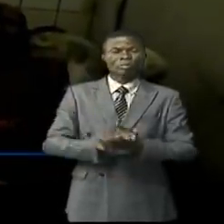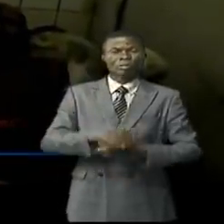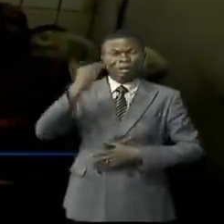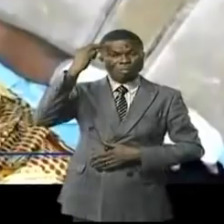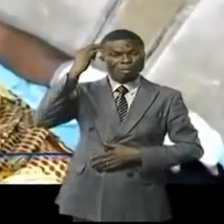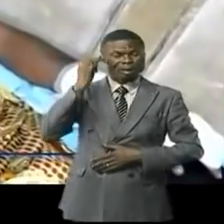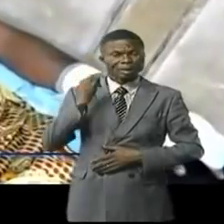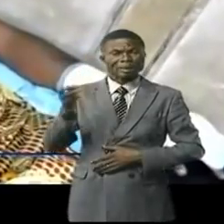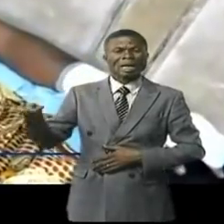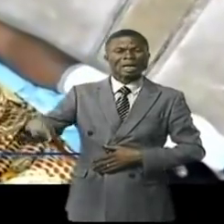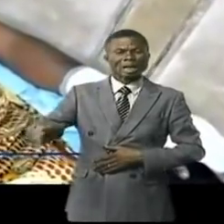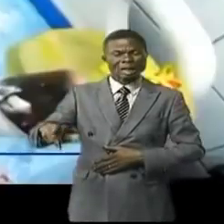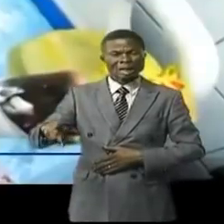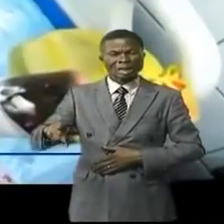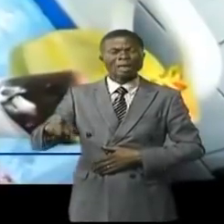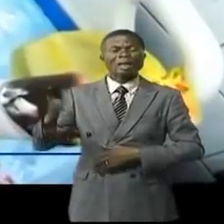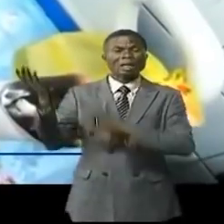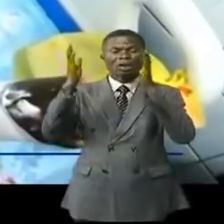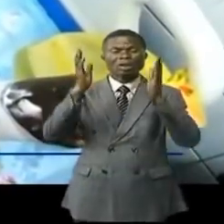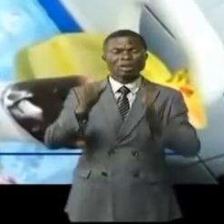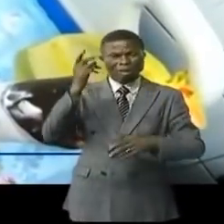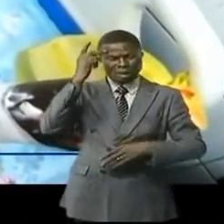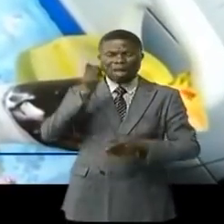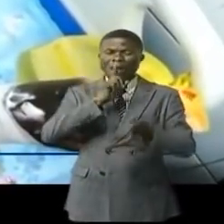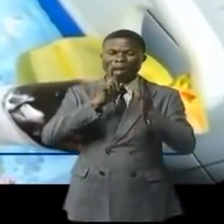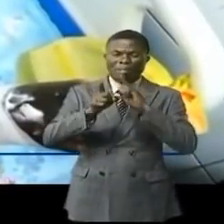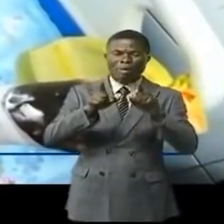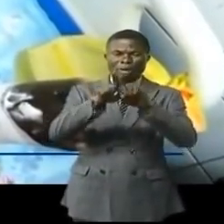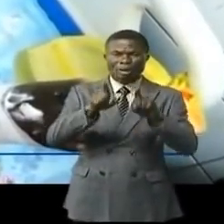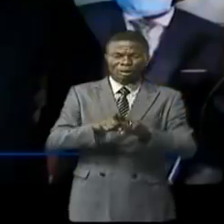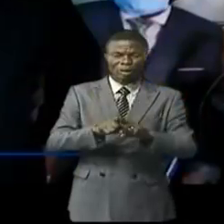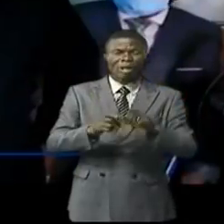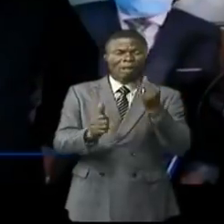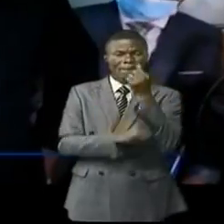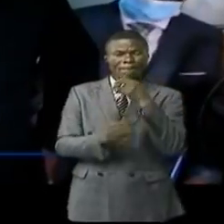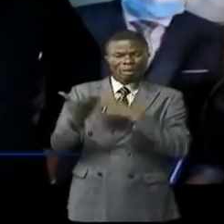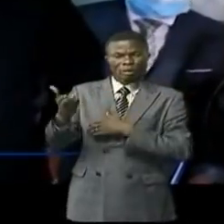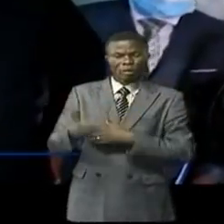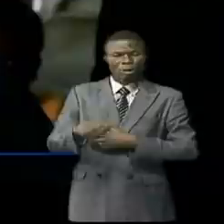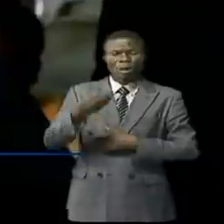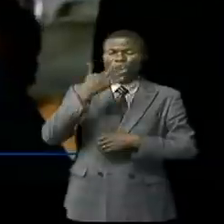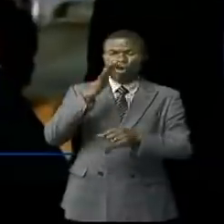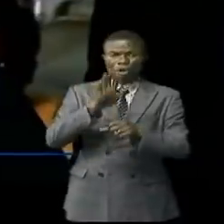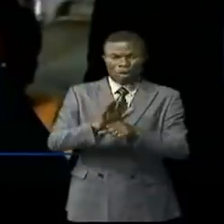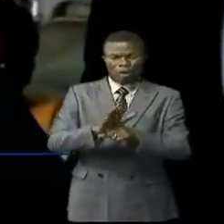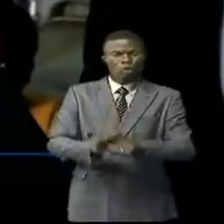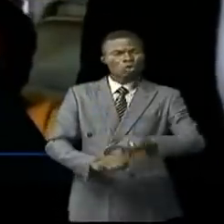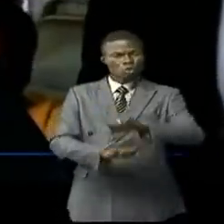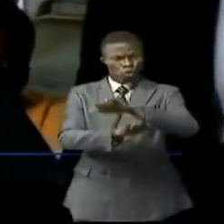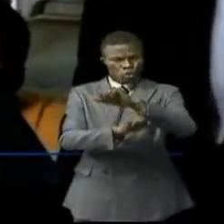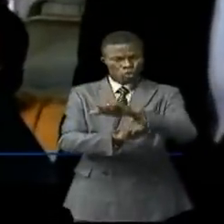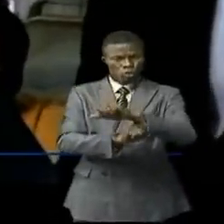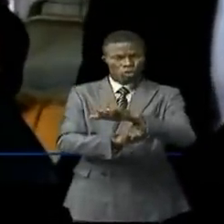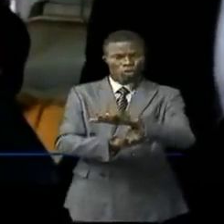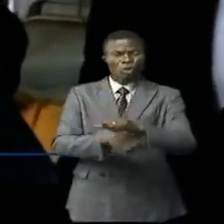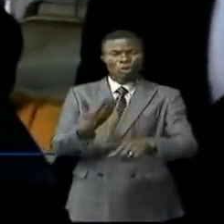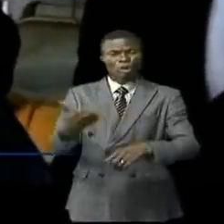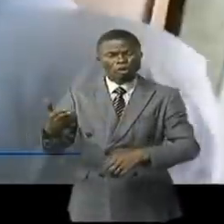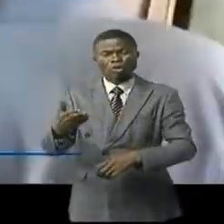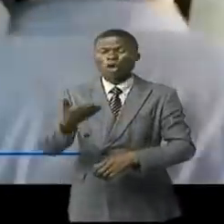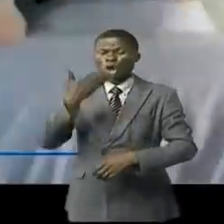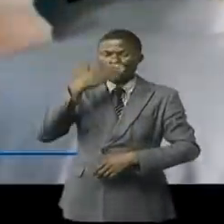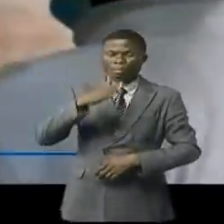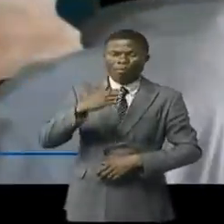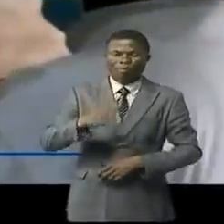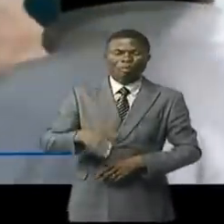des Transports de Kinshasa a échangé avec ces derniers et leur a promis l'assistance de la ville. Il y a une